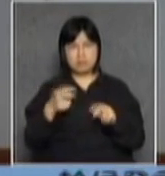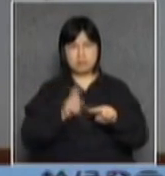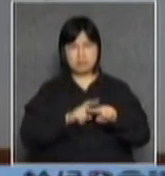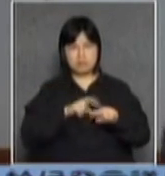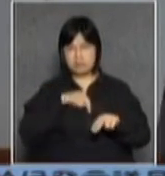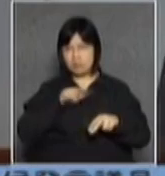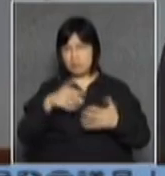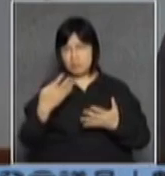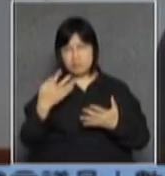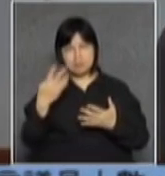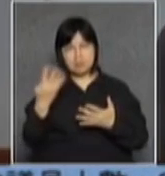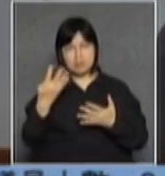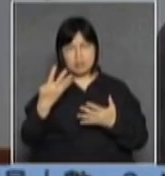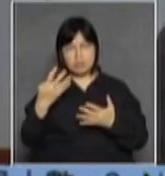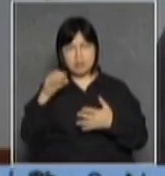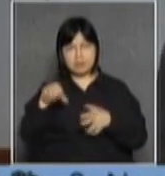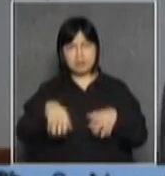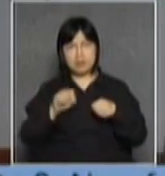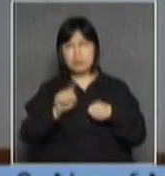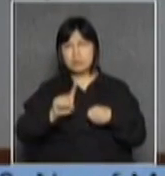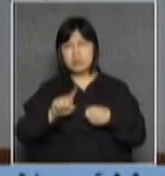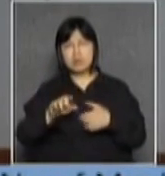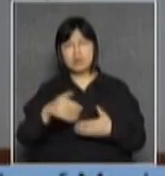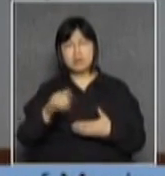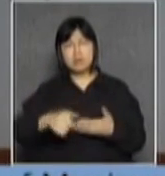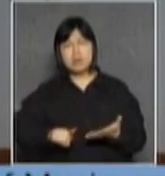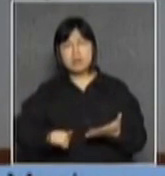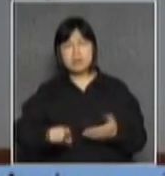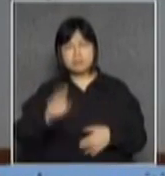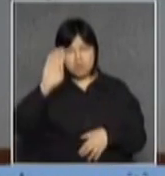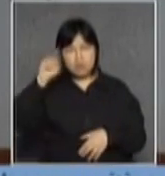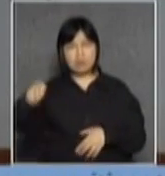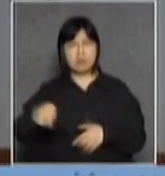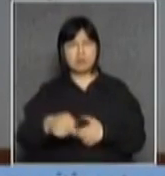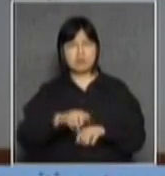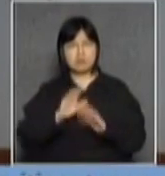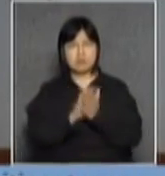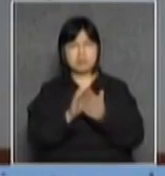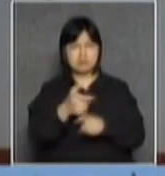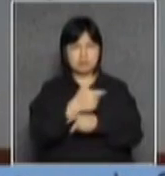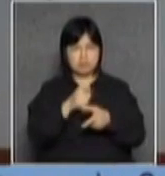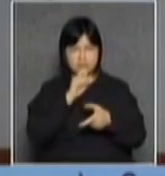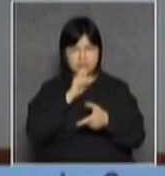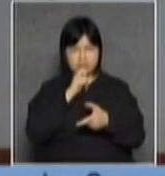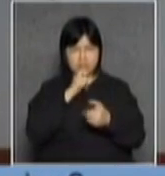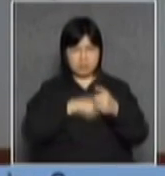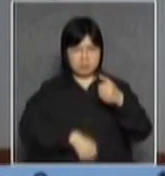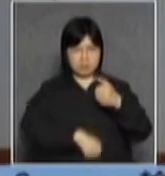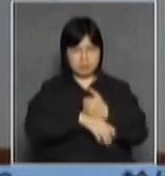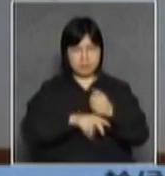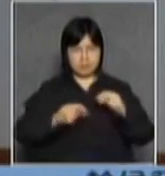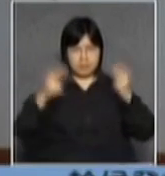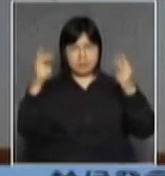到40000億来救市啊，我不该去啦。所以我们整个经济出现了根本性的变化，就是